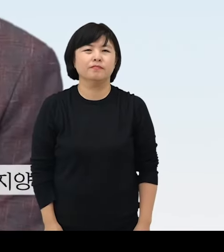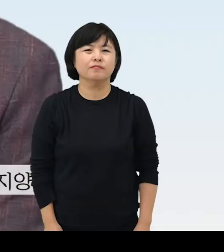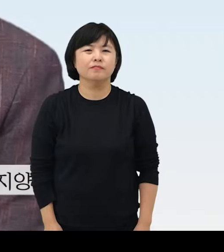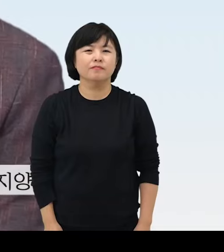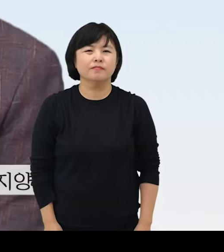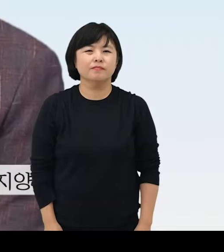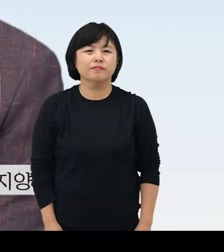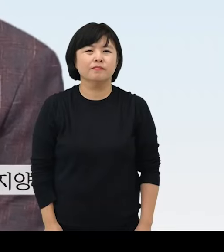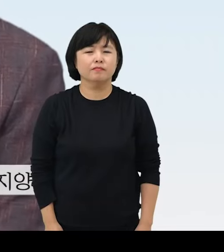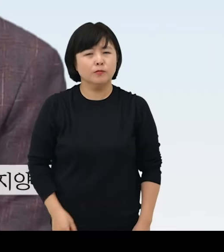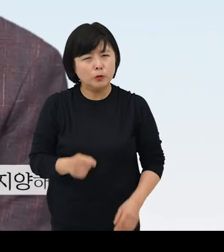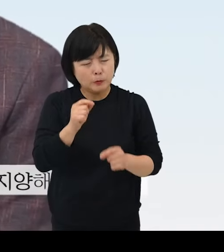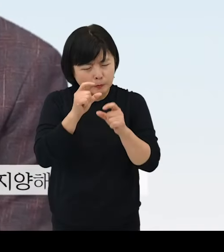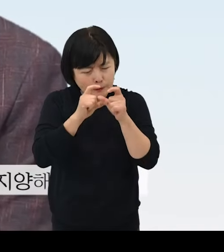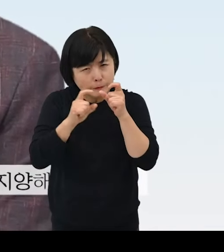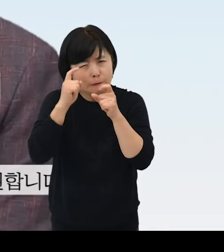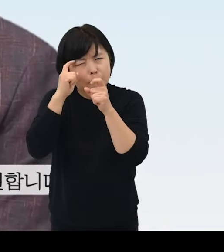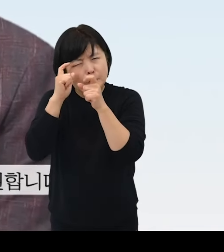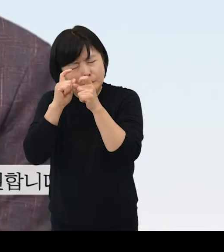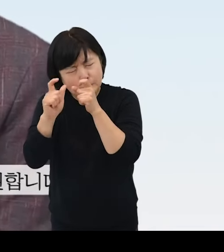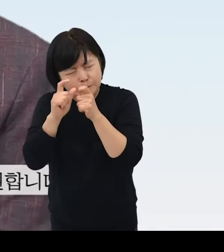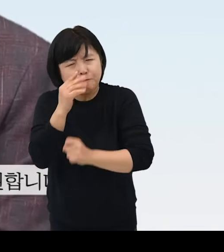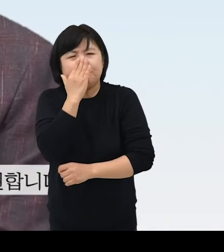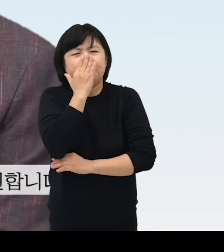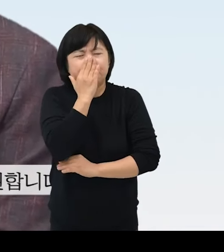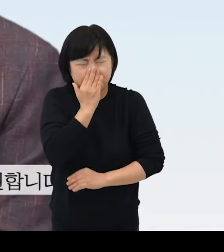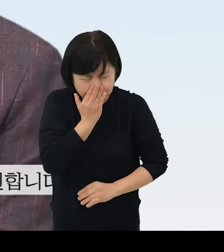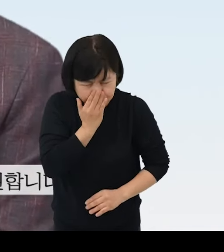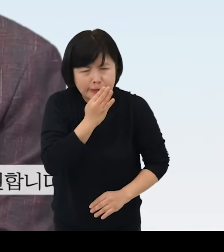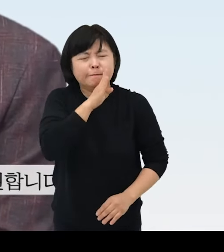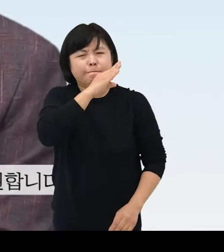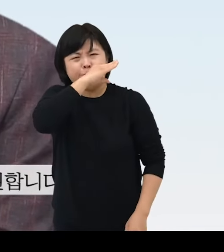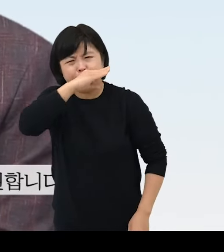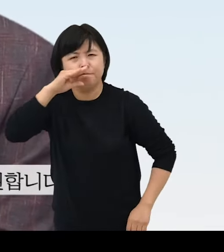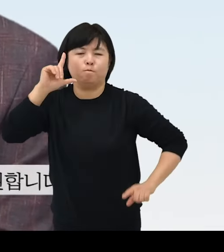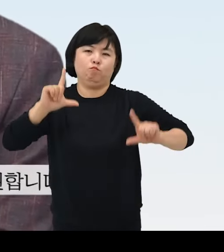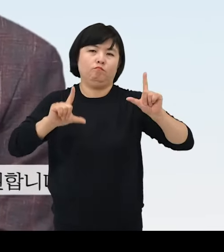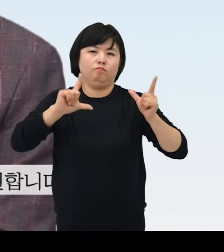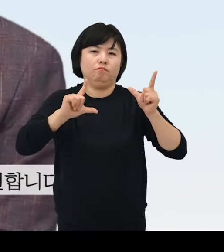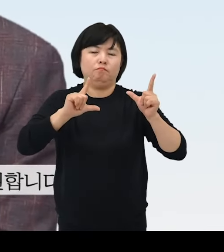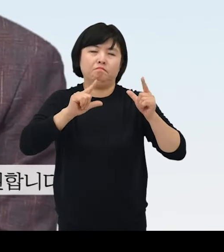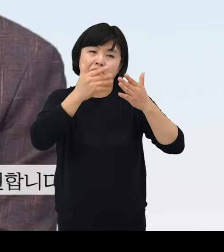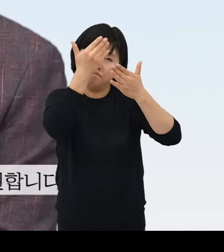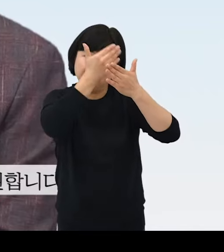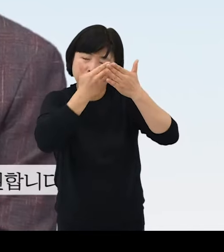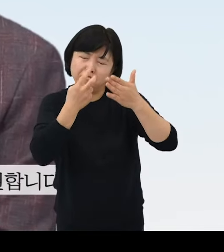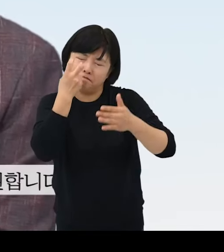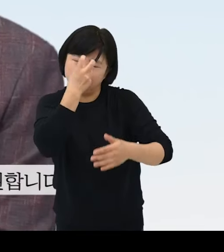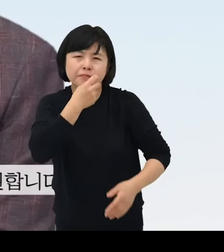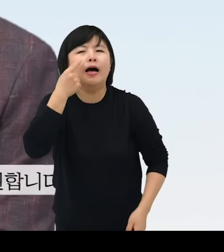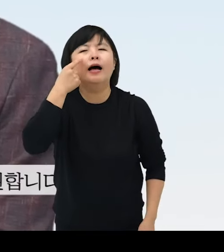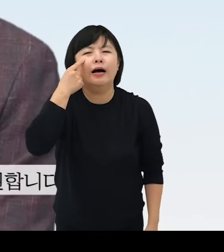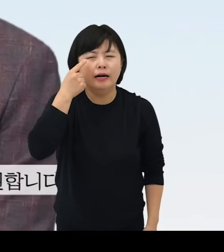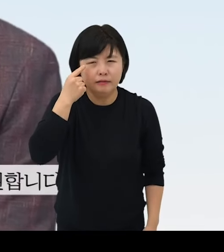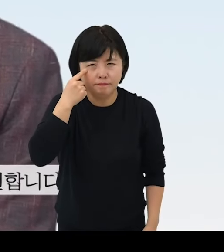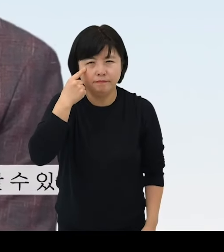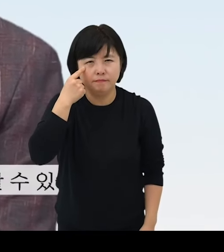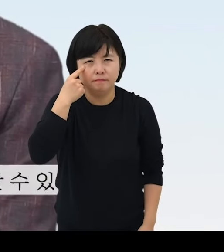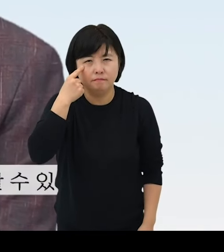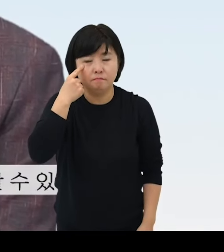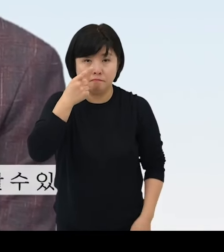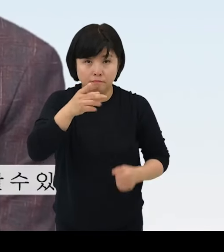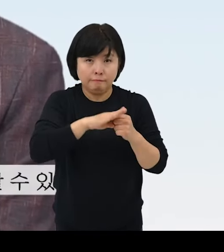받아들이지 말아라는 겁니다. 좀 더 심층적으로 겸손한 자세로 진정한 자세로서 그 맥락을 살펴라.